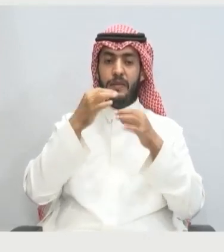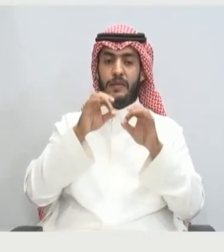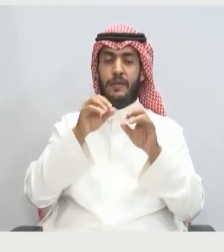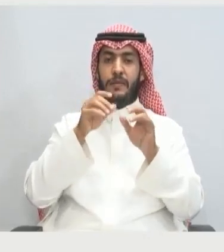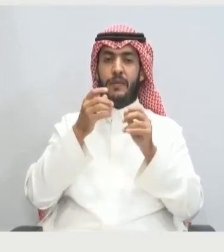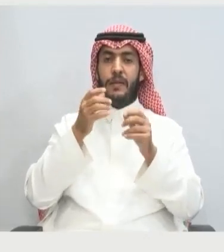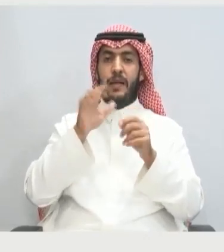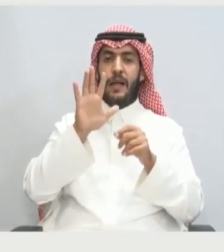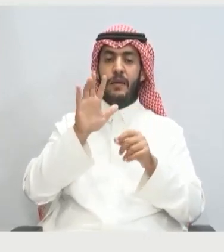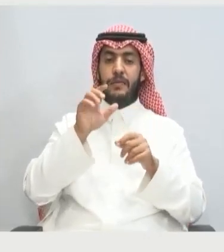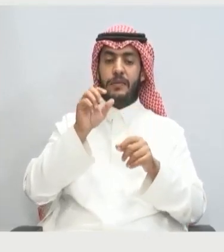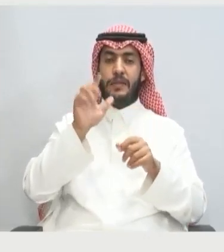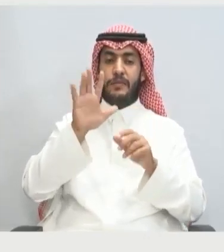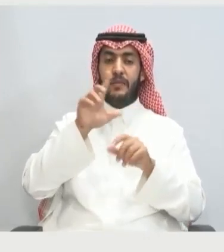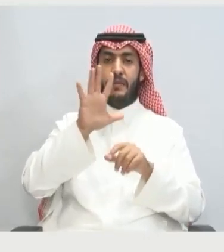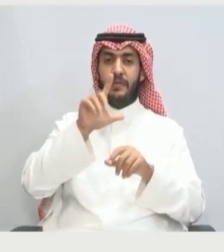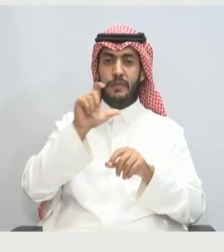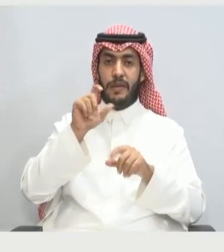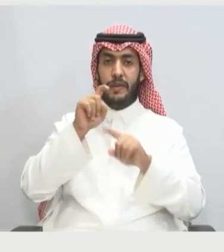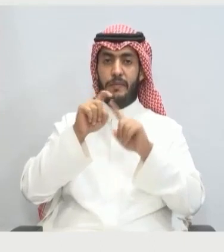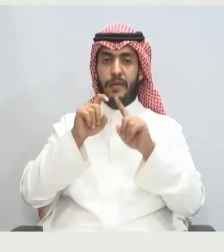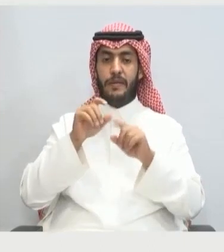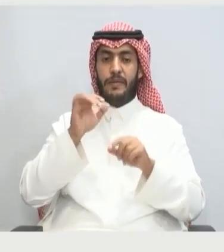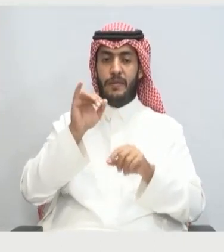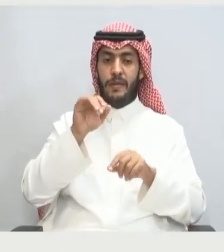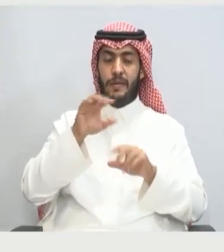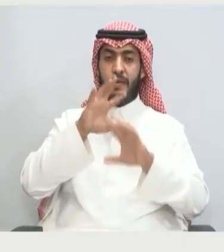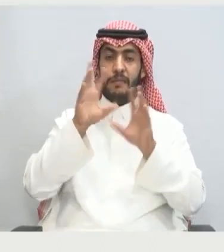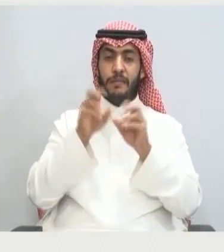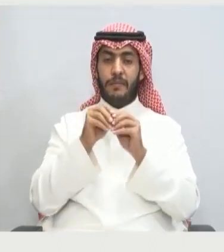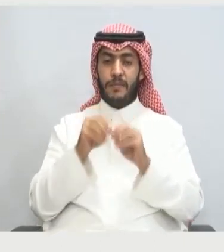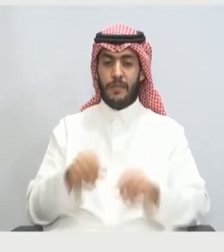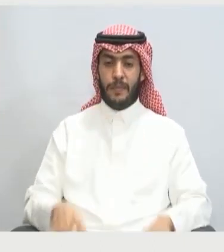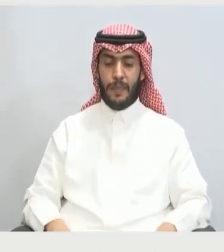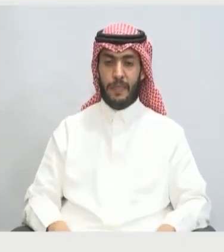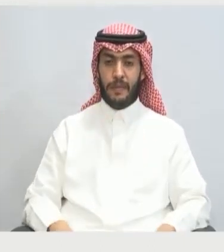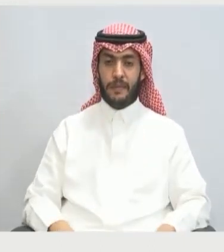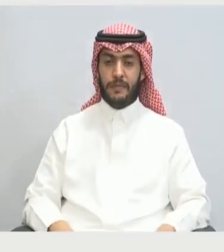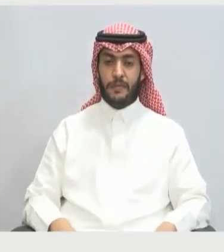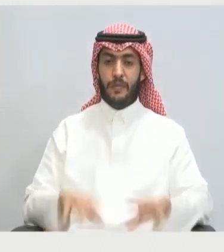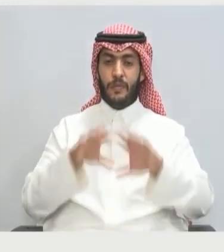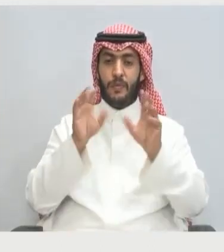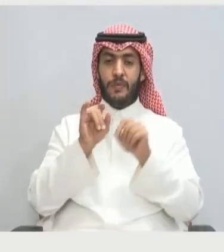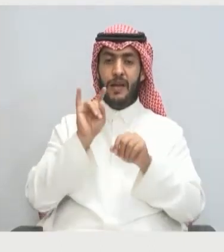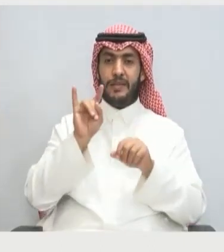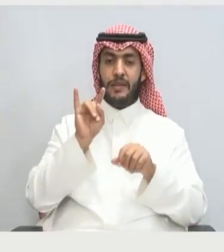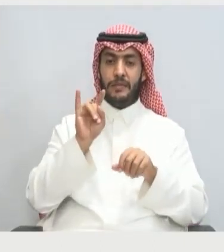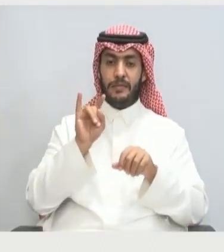التركيز 75 مولار اذا مجموع كميات كلها